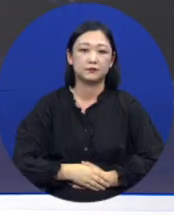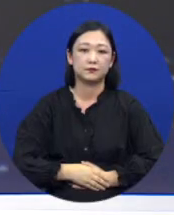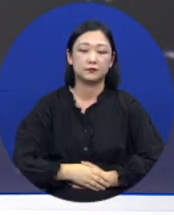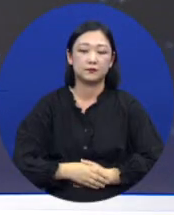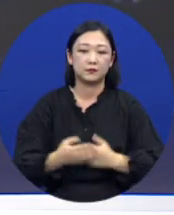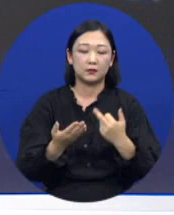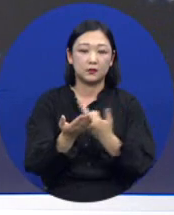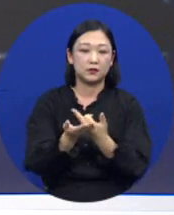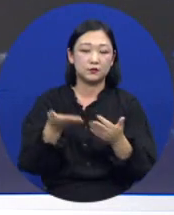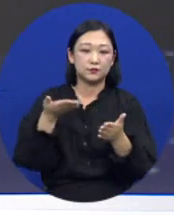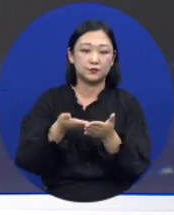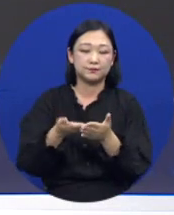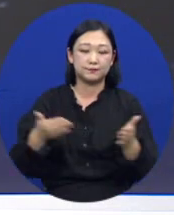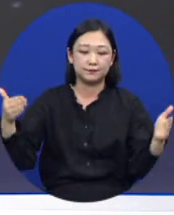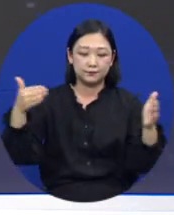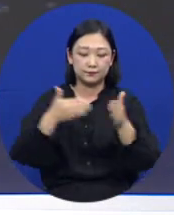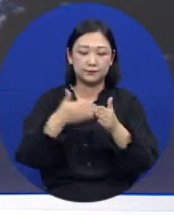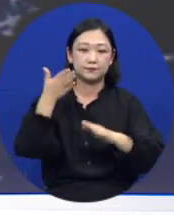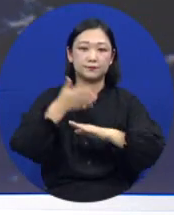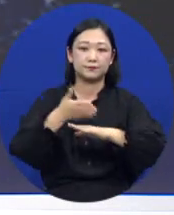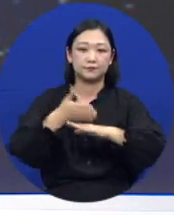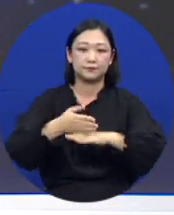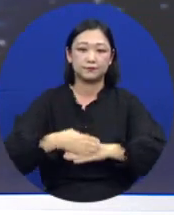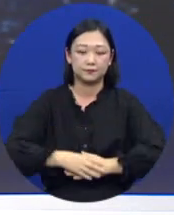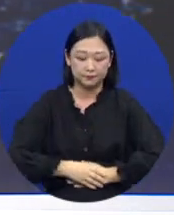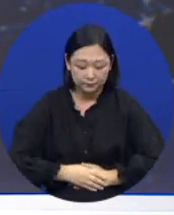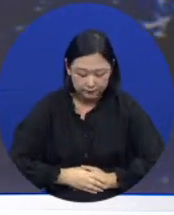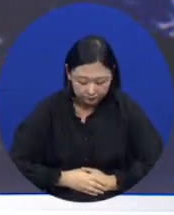뉴스데스크 3 주셨습니다 시청해 주신 여러분 고맙습니다